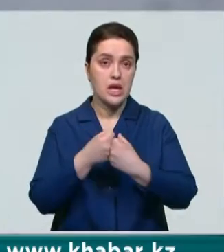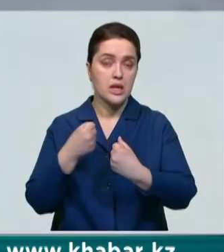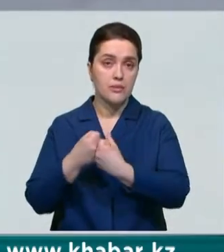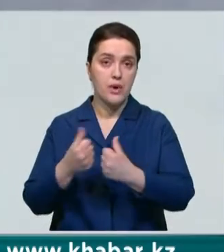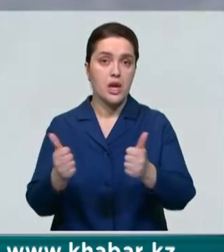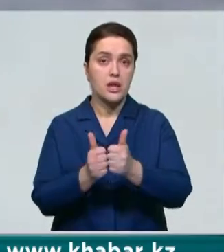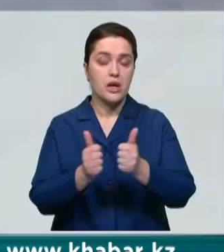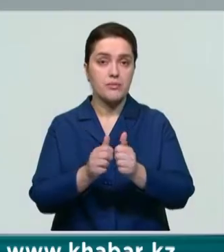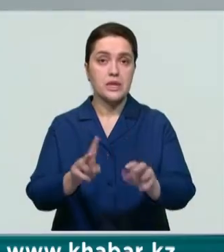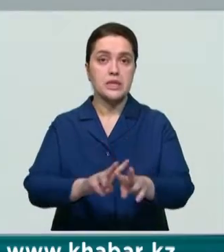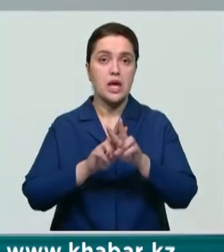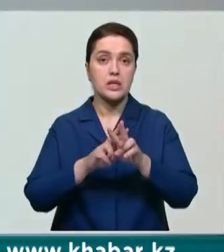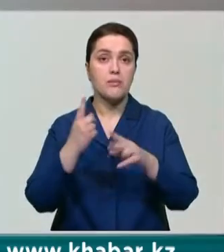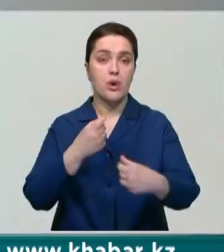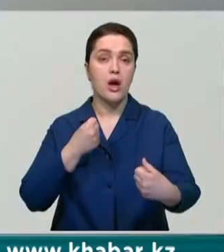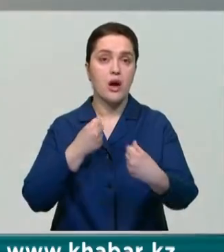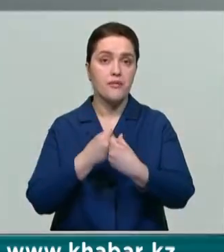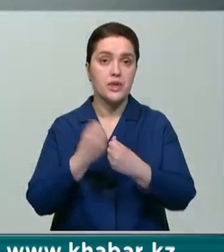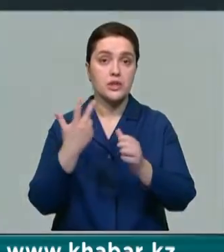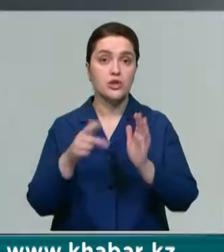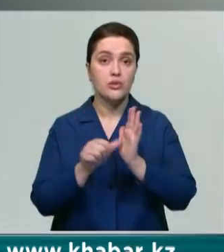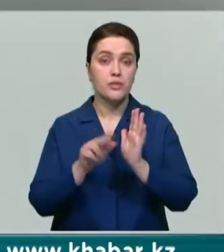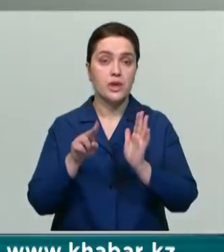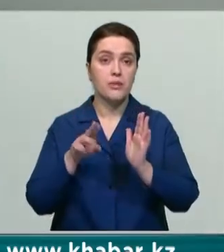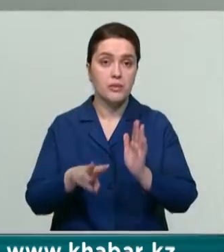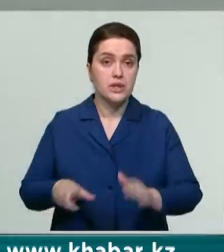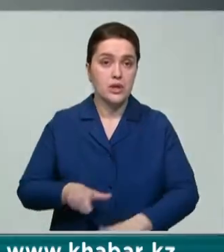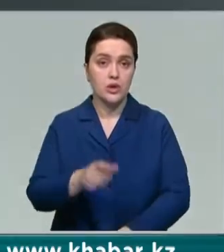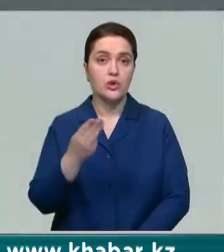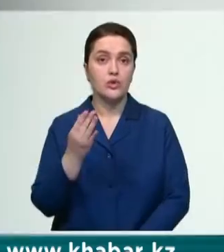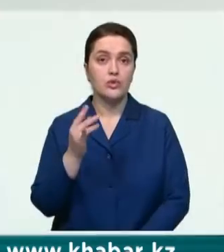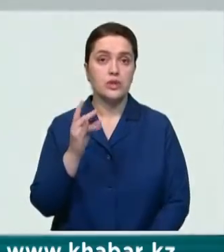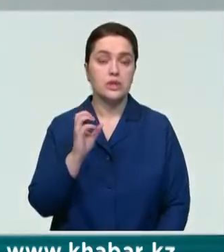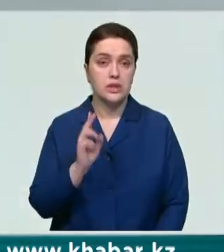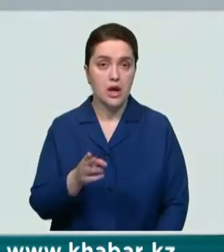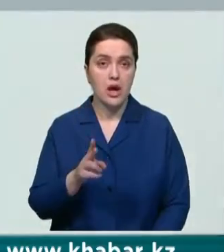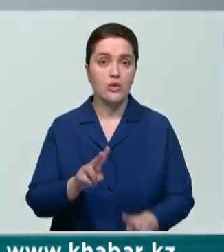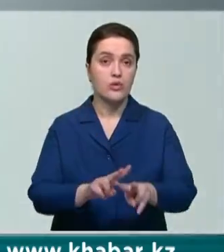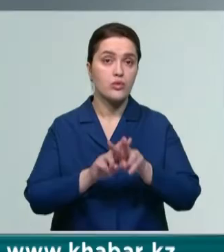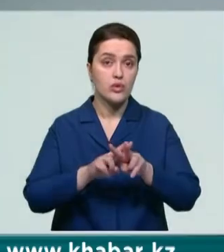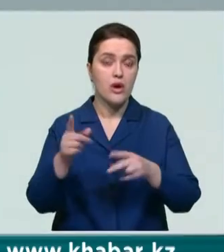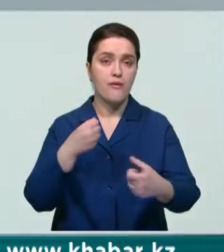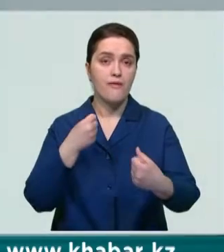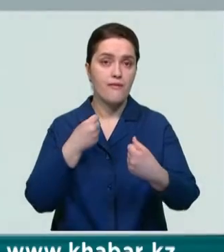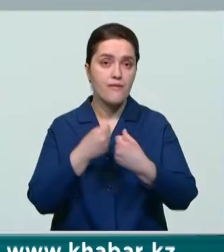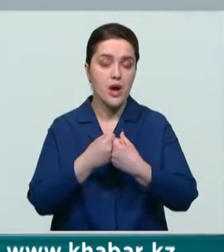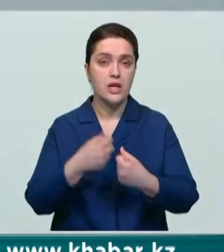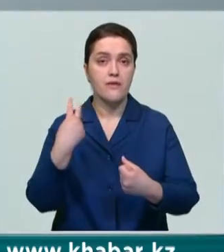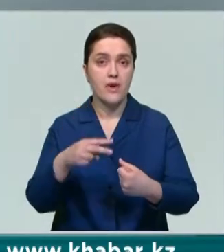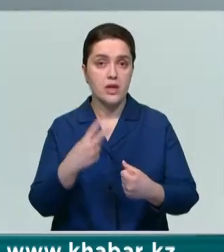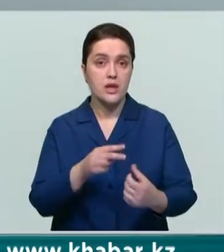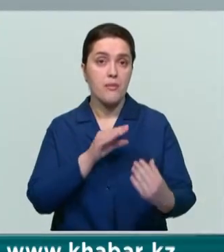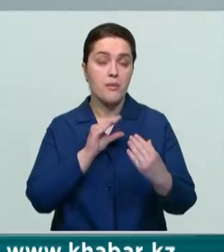недалеко от столицы. Первая авария произошла на 36-м километре трассы Щучинск-Нур-Султан. Там врезались два десятка